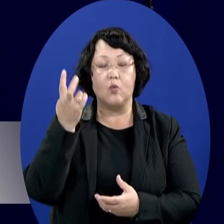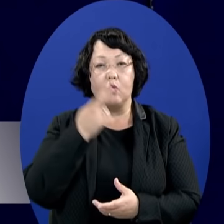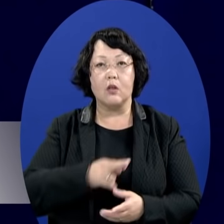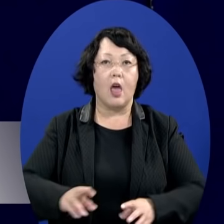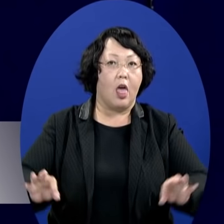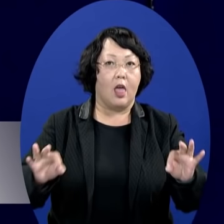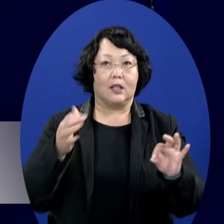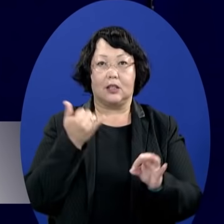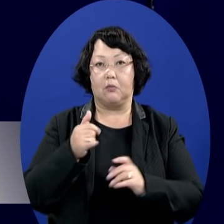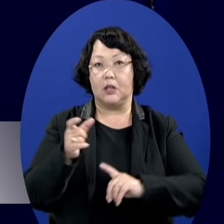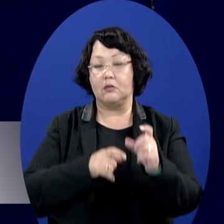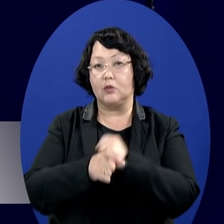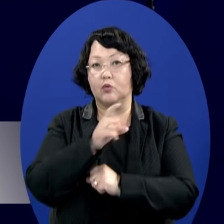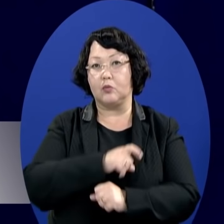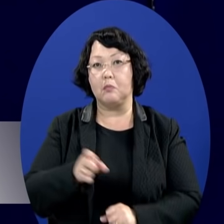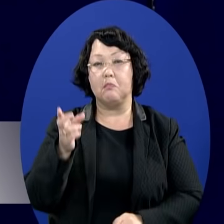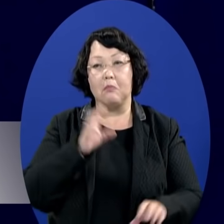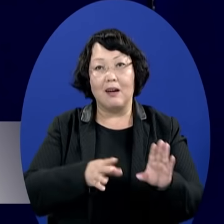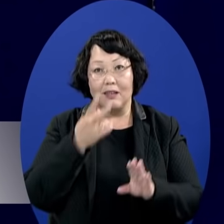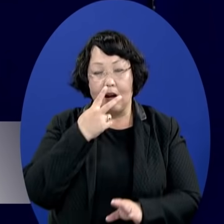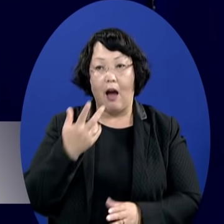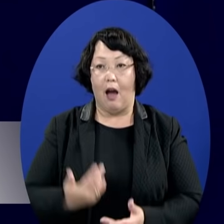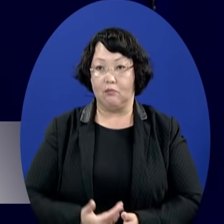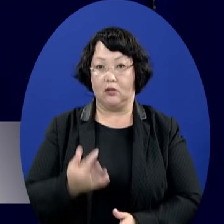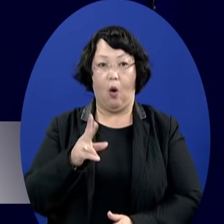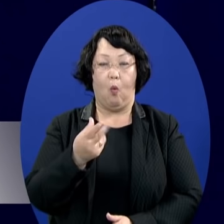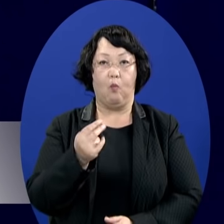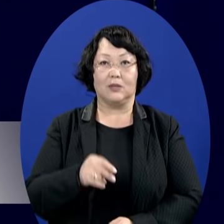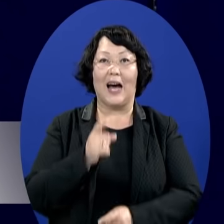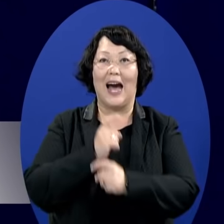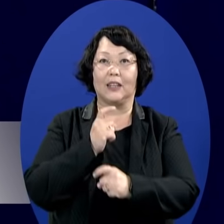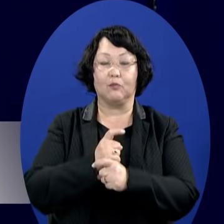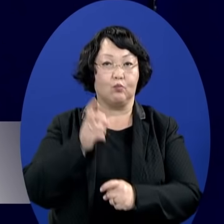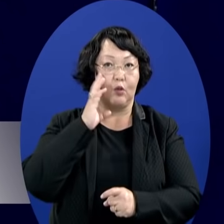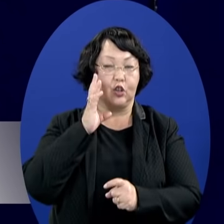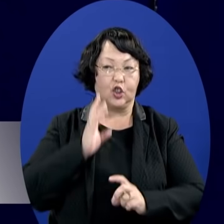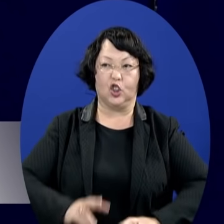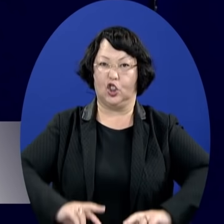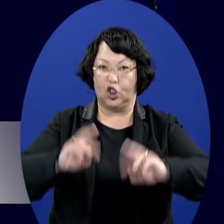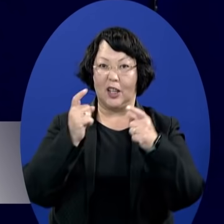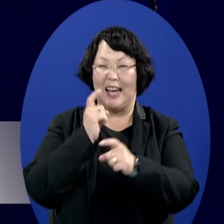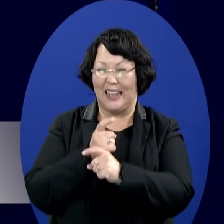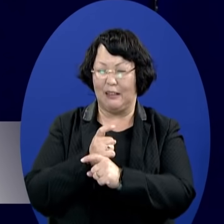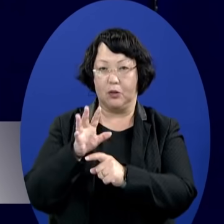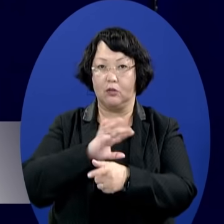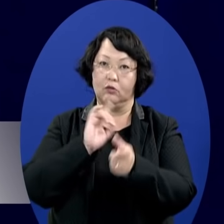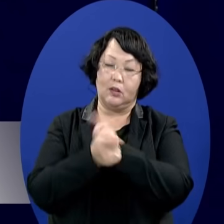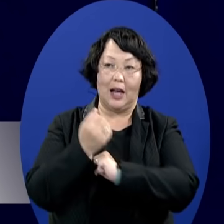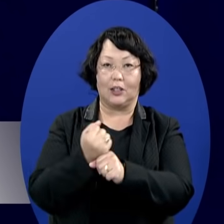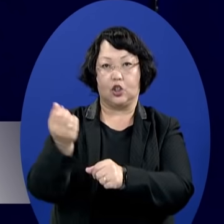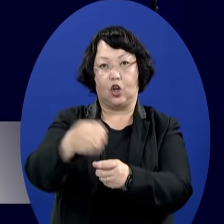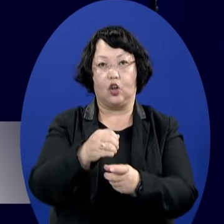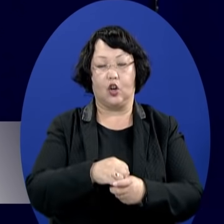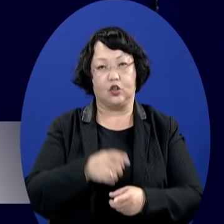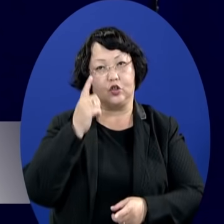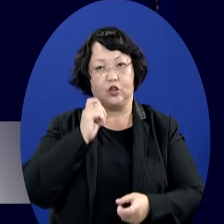зарим эдийн засагчид нөхцөл байдал бодит хүрсэн дээр бууж байгаа энэ үед халамжийн бодлого зөрөгтэйгээр хөмж халамжаас хөдөлмөрт гисэн зорилтоо хэрэгжүүлэхийг